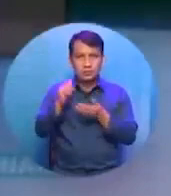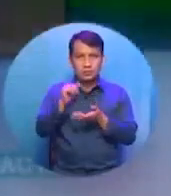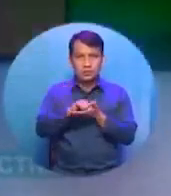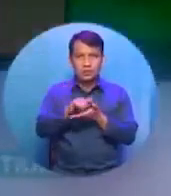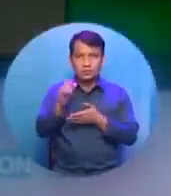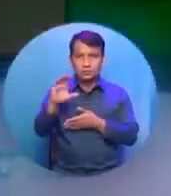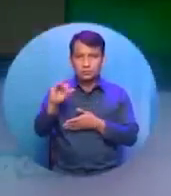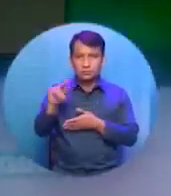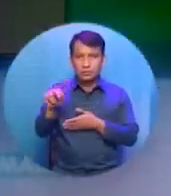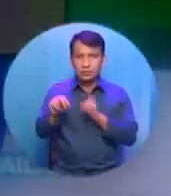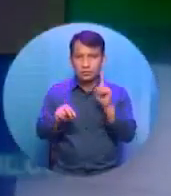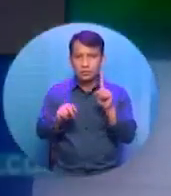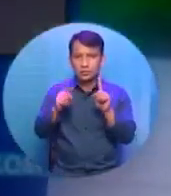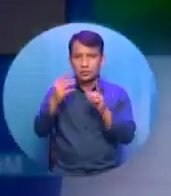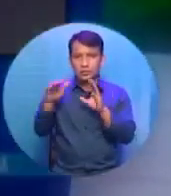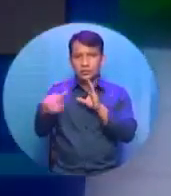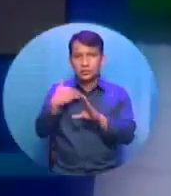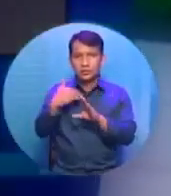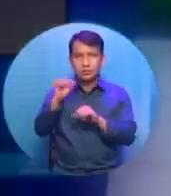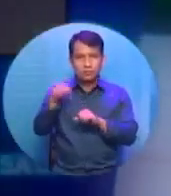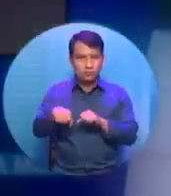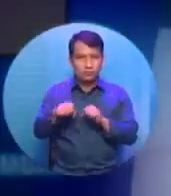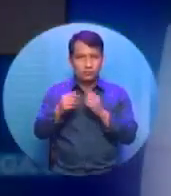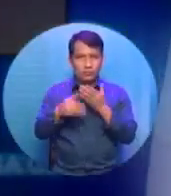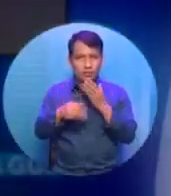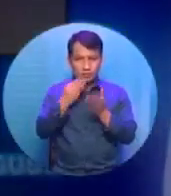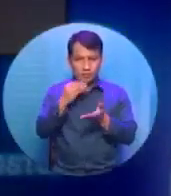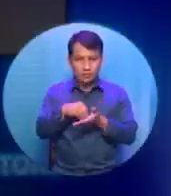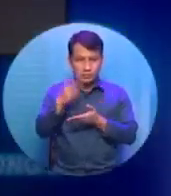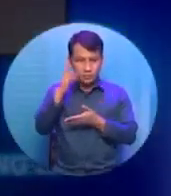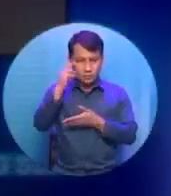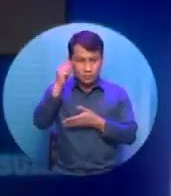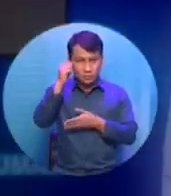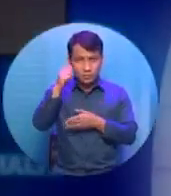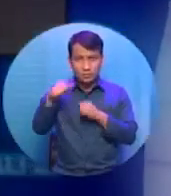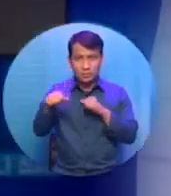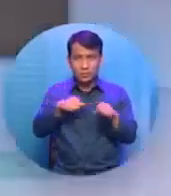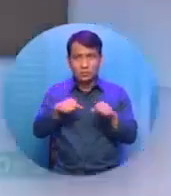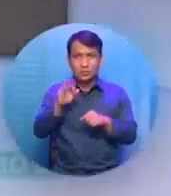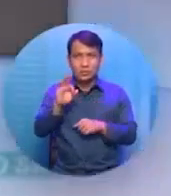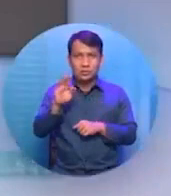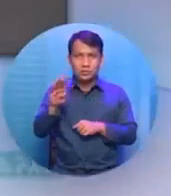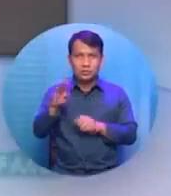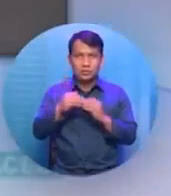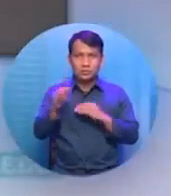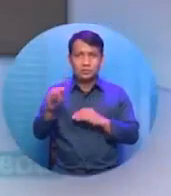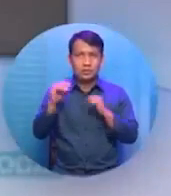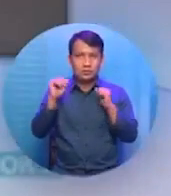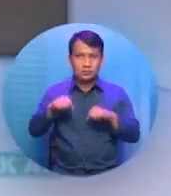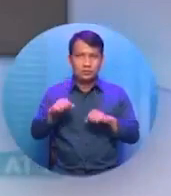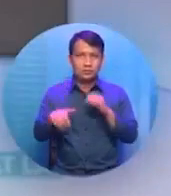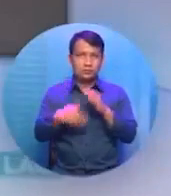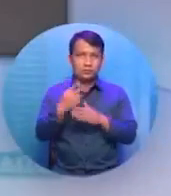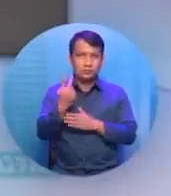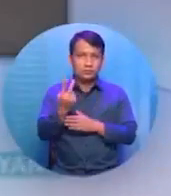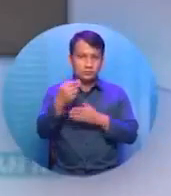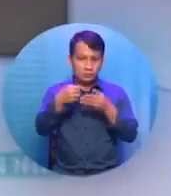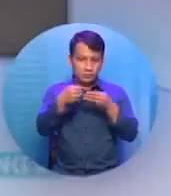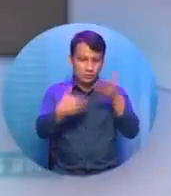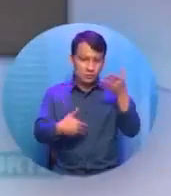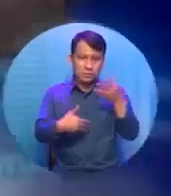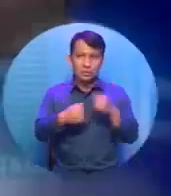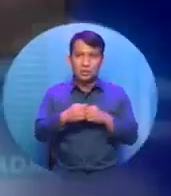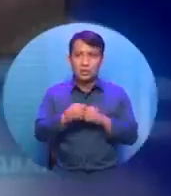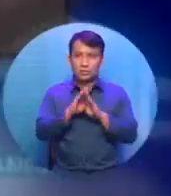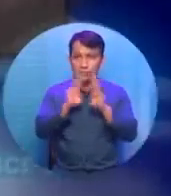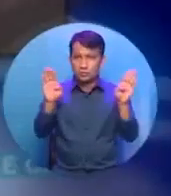rafitoolfineaction@gmail.com. Isang email lang po yan lahat, ha? Pwede rin mag-message sa Rafi Toolfineaction Facebook page ng inyong mga detalye.